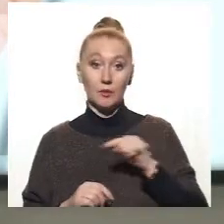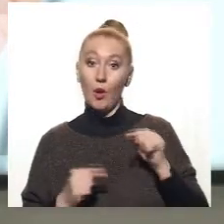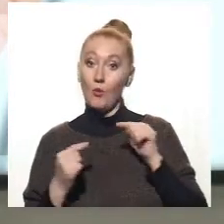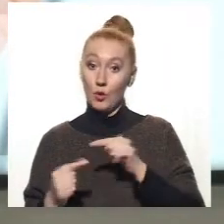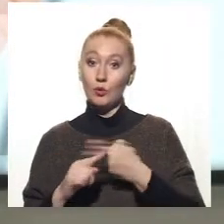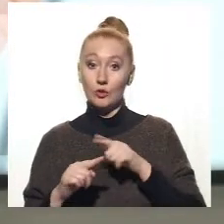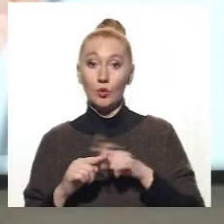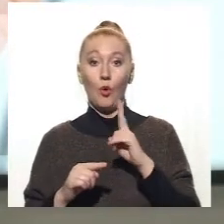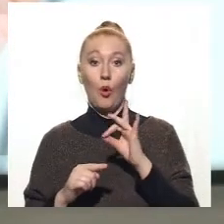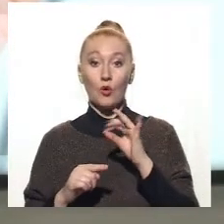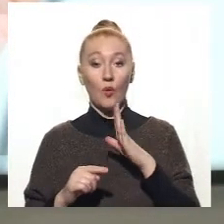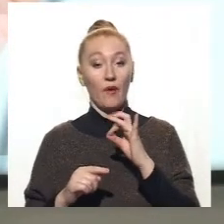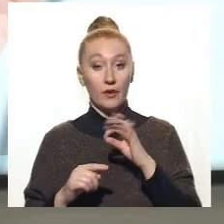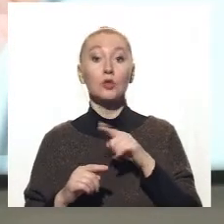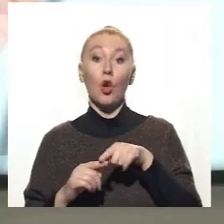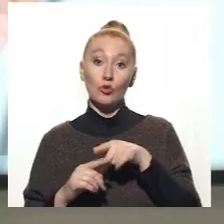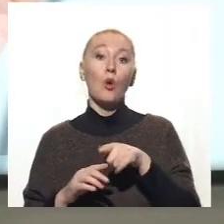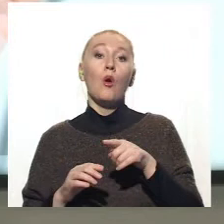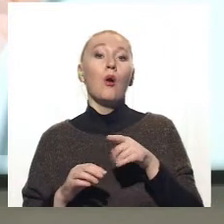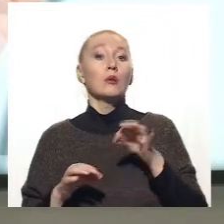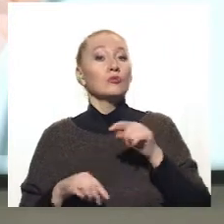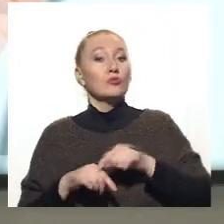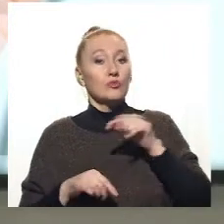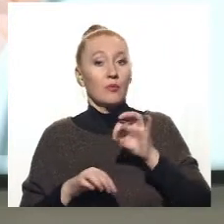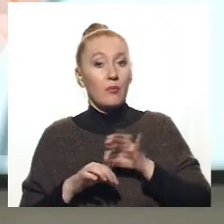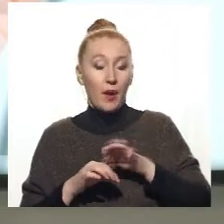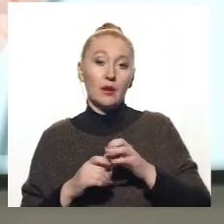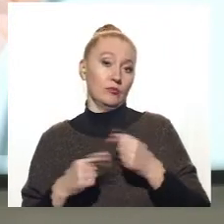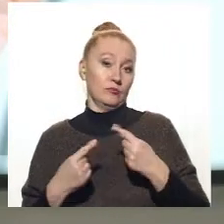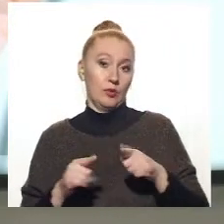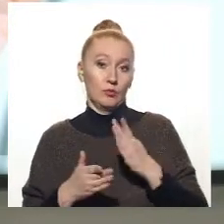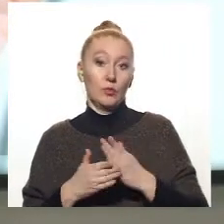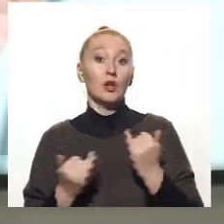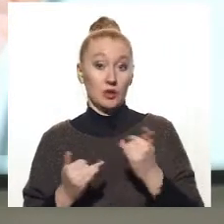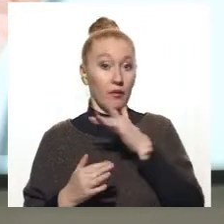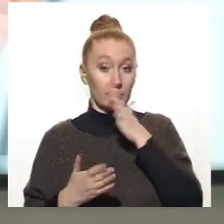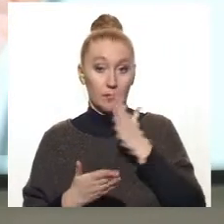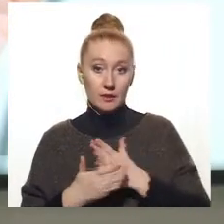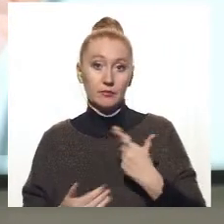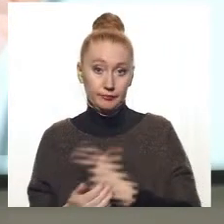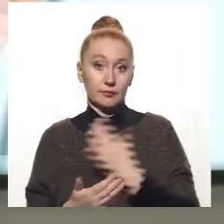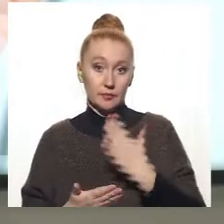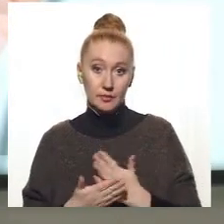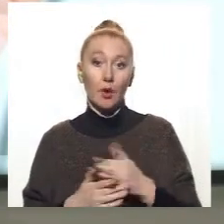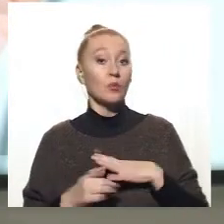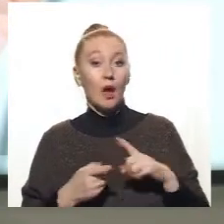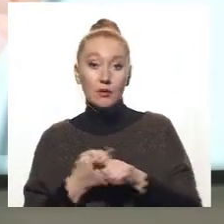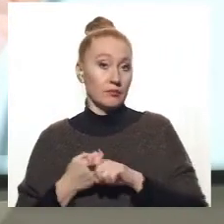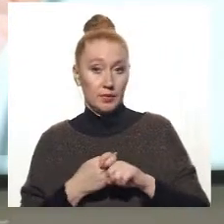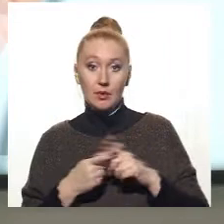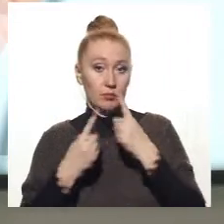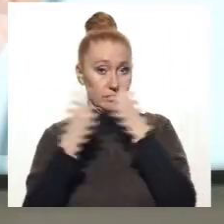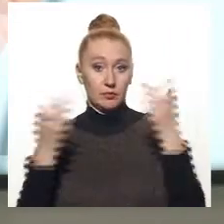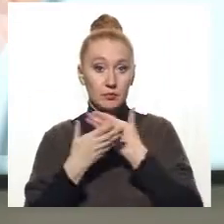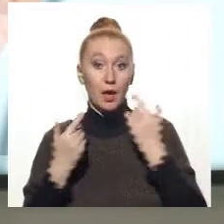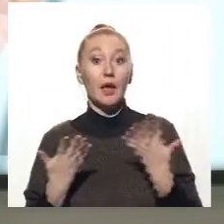вірусу, але симптоматика буде зовсім іншою. Є ще час зробити щеплення. У нас епідемія не оголошена, якщо у